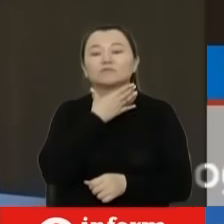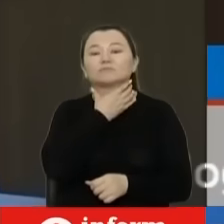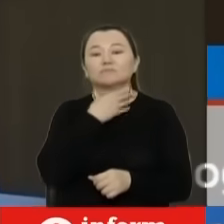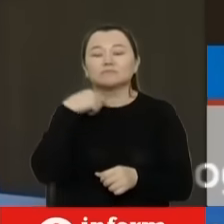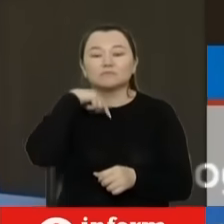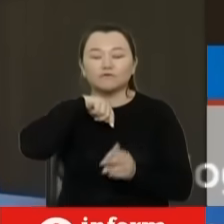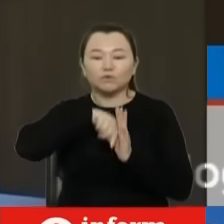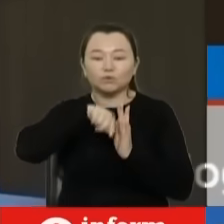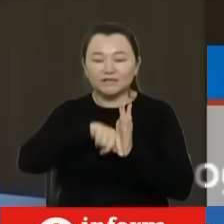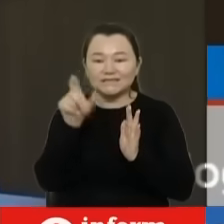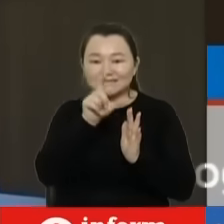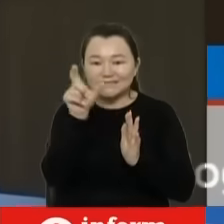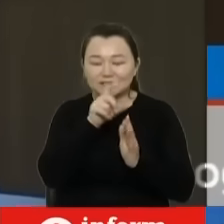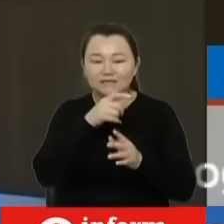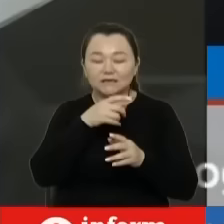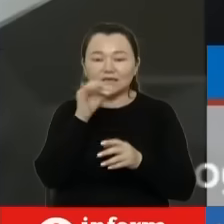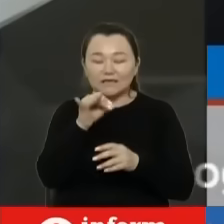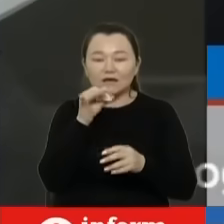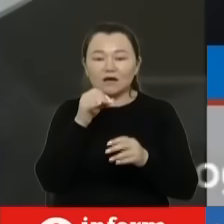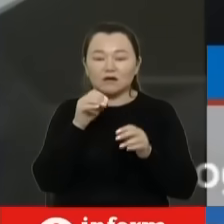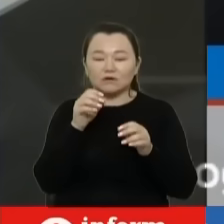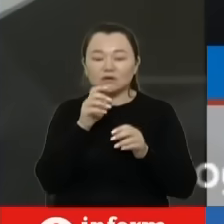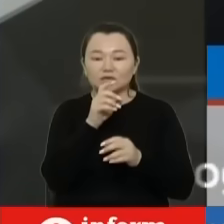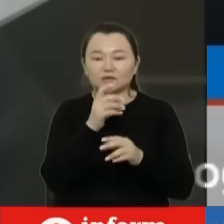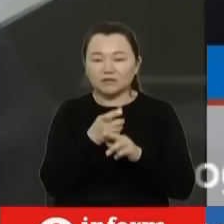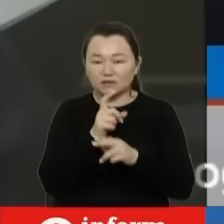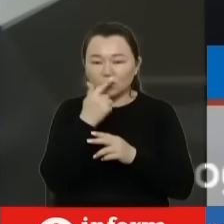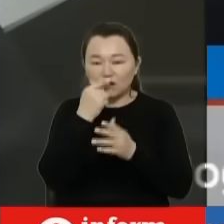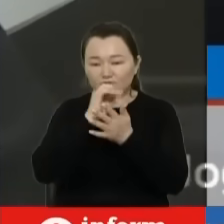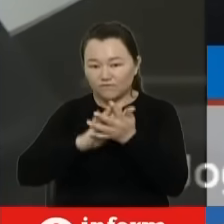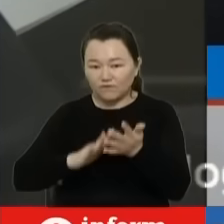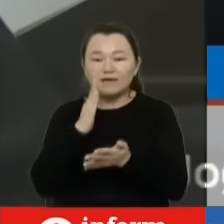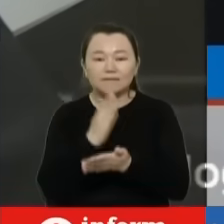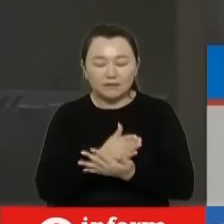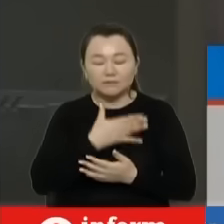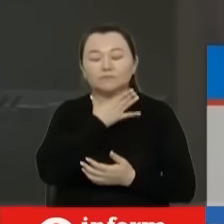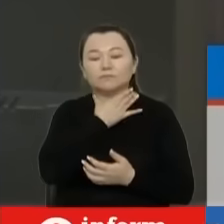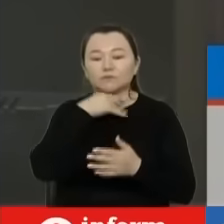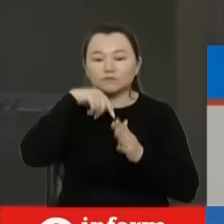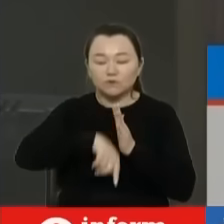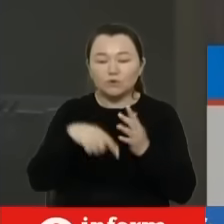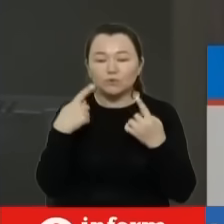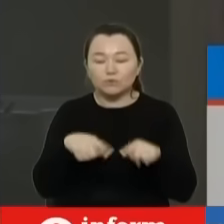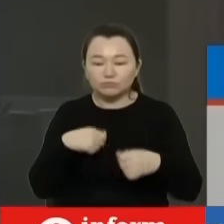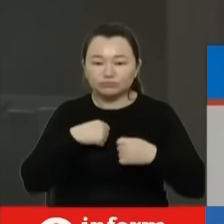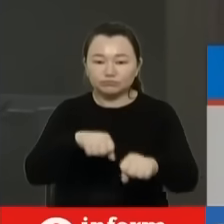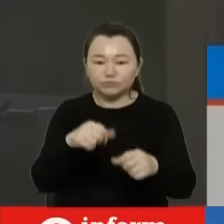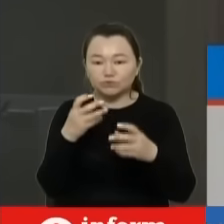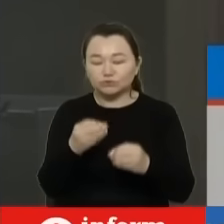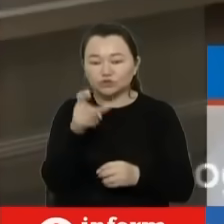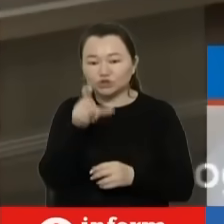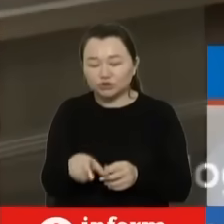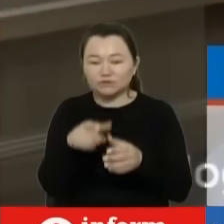кетіп көгерген бірнеше ойылған жара бар анықталған екен. Міне осыдан кейін судья сарапшыдан басқа соққы жасаудан бөлек